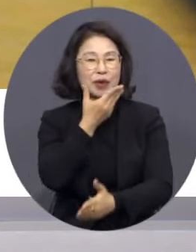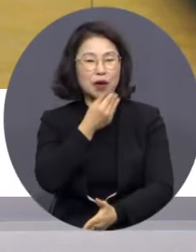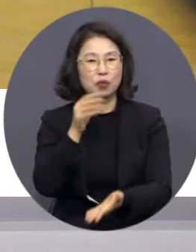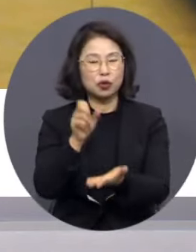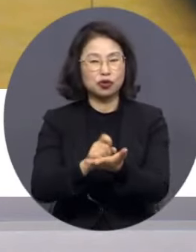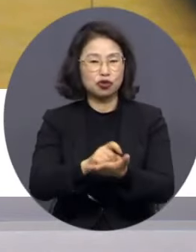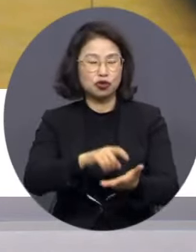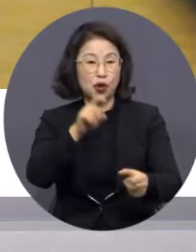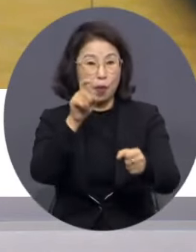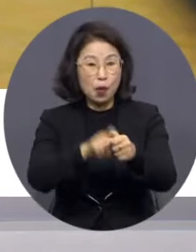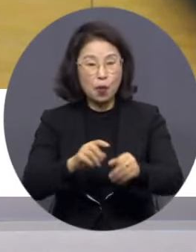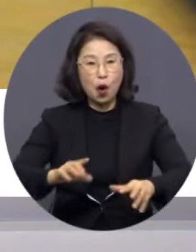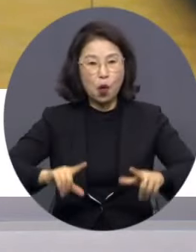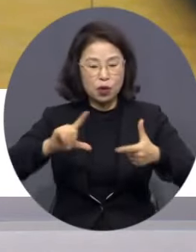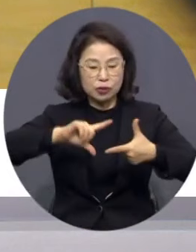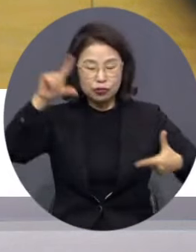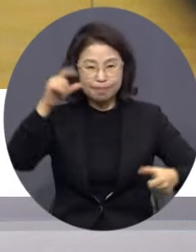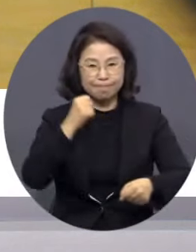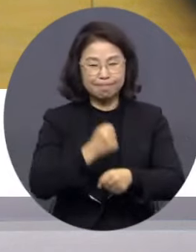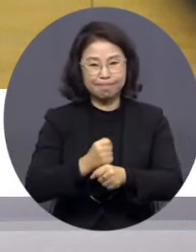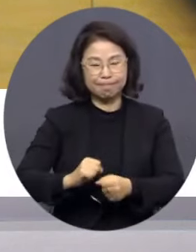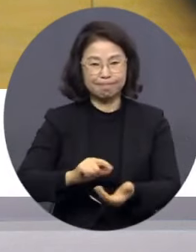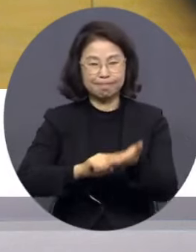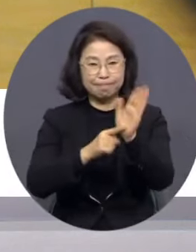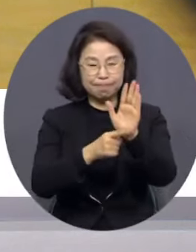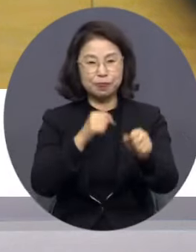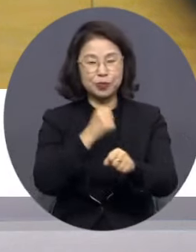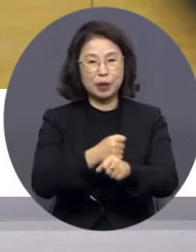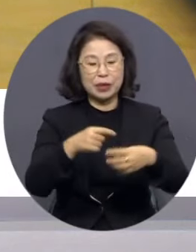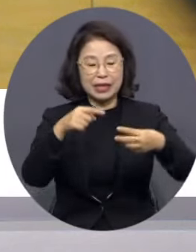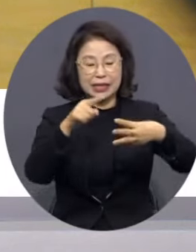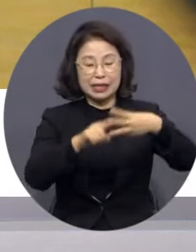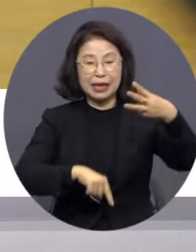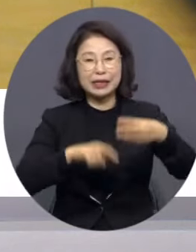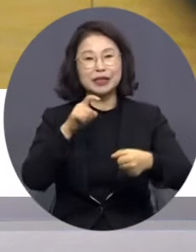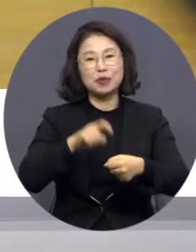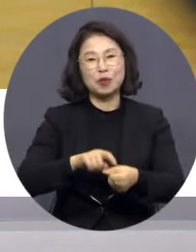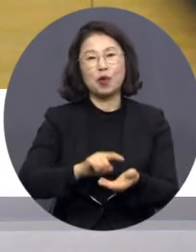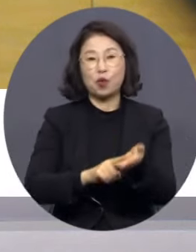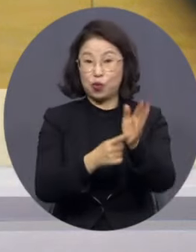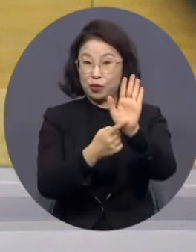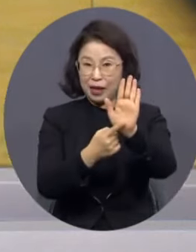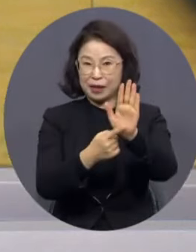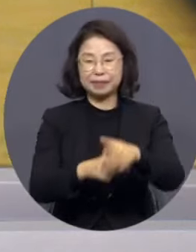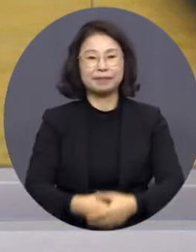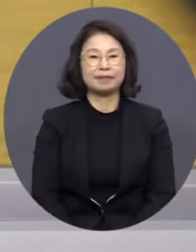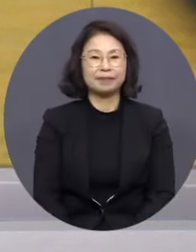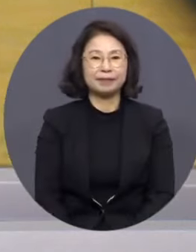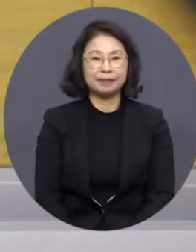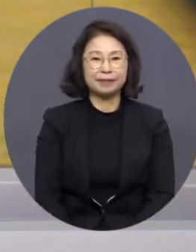축구로 올 시즌 주역이 되겠다고 밝히며 세 가지 목표를 공개했습니다. 홍수연 기자입니다.